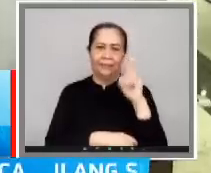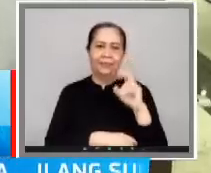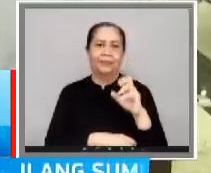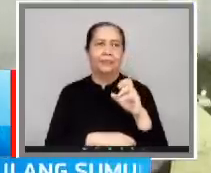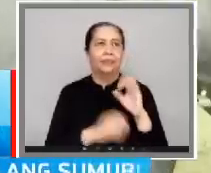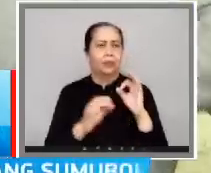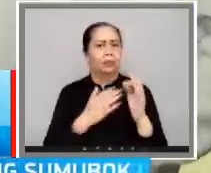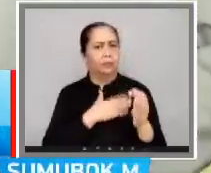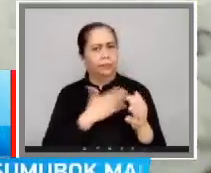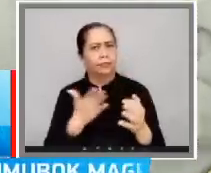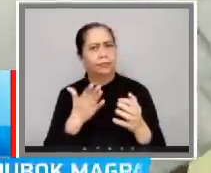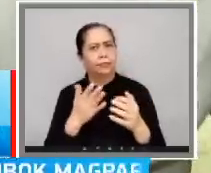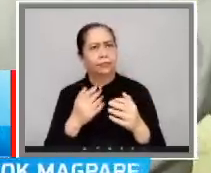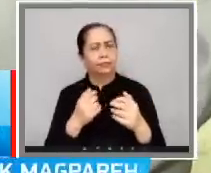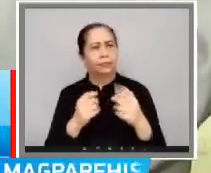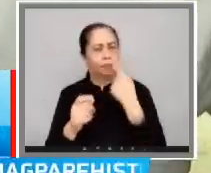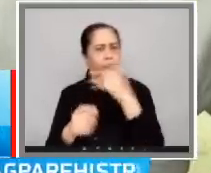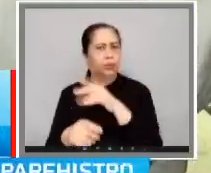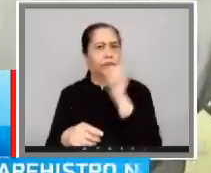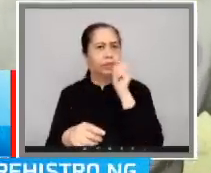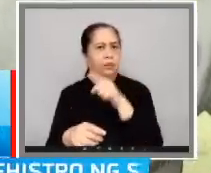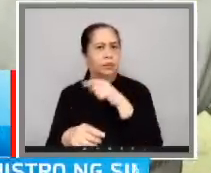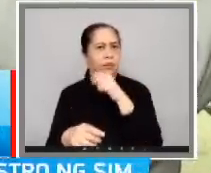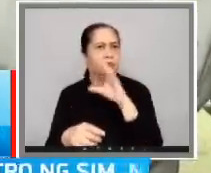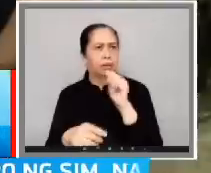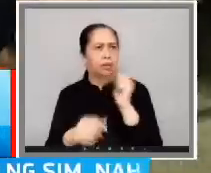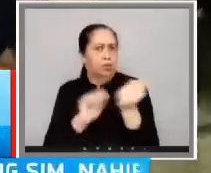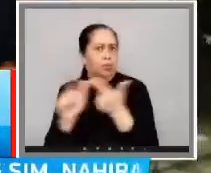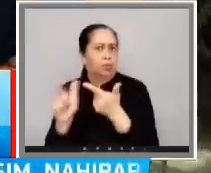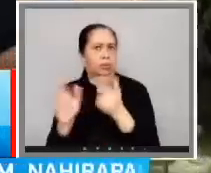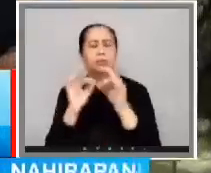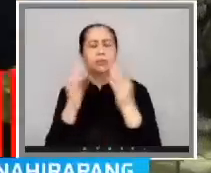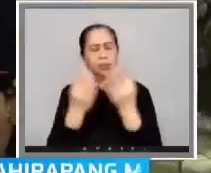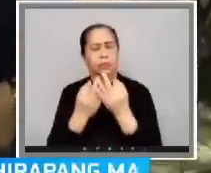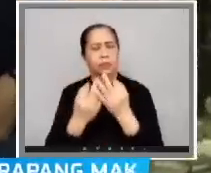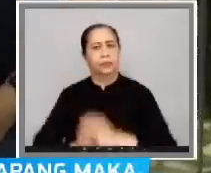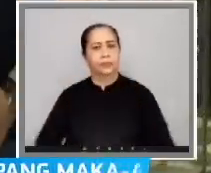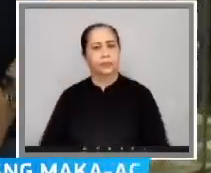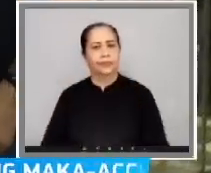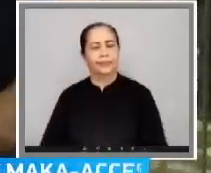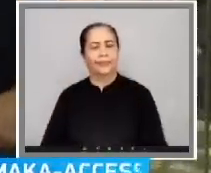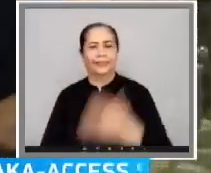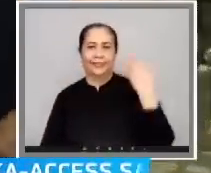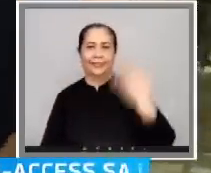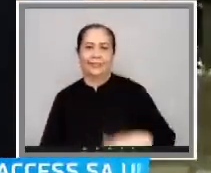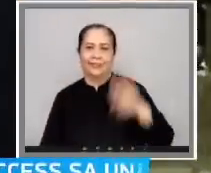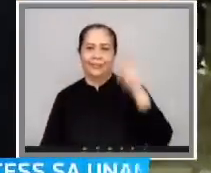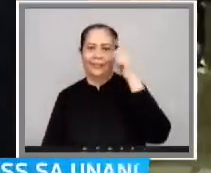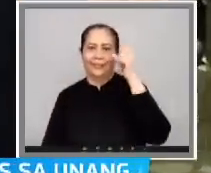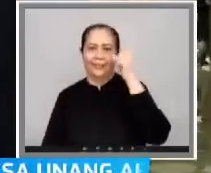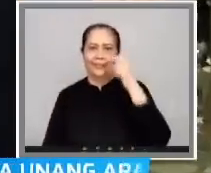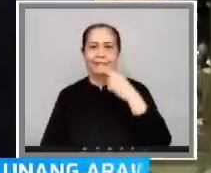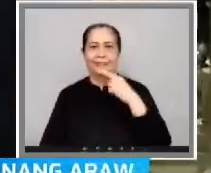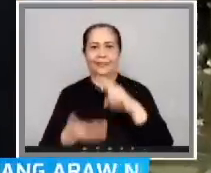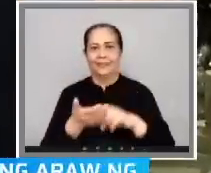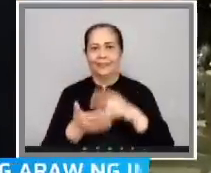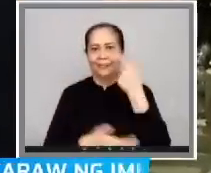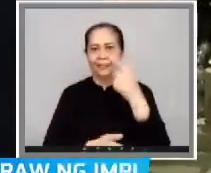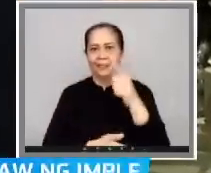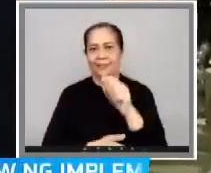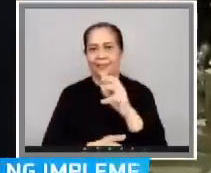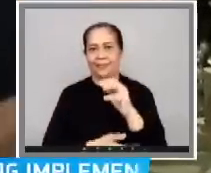really take a bullet for, not only for Cassie, but for the family. War Santiago, nagbabalita para sa